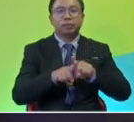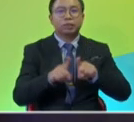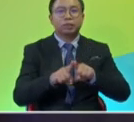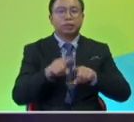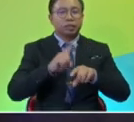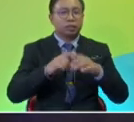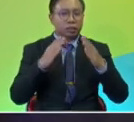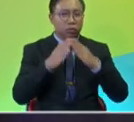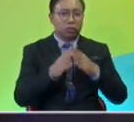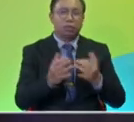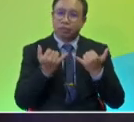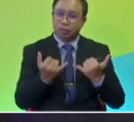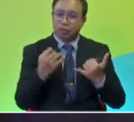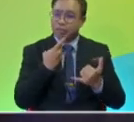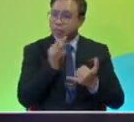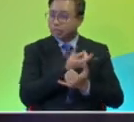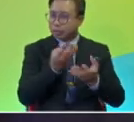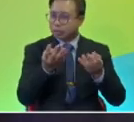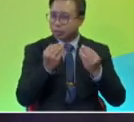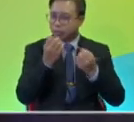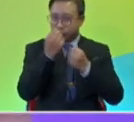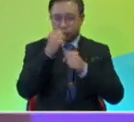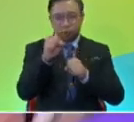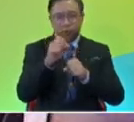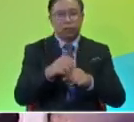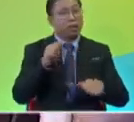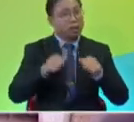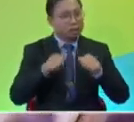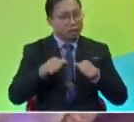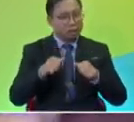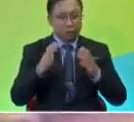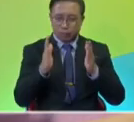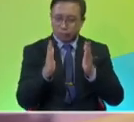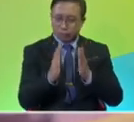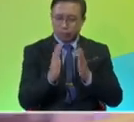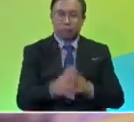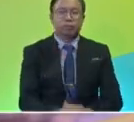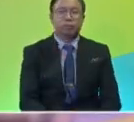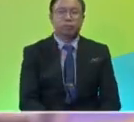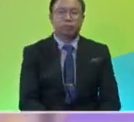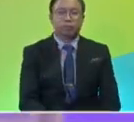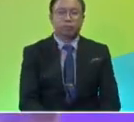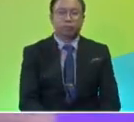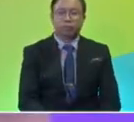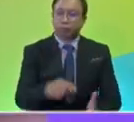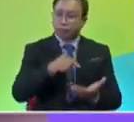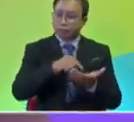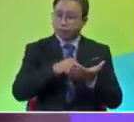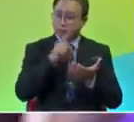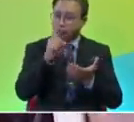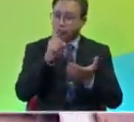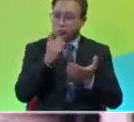rumah sekarang ni kita Tengah siapkan drum Mini Cikgu Eh betul drum Mini ini adalah salah satu alat